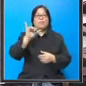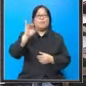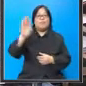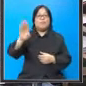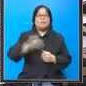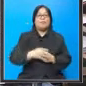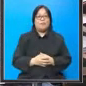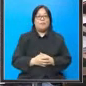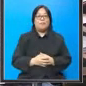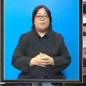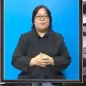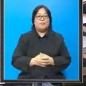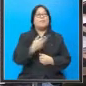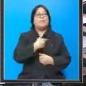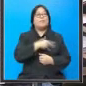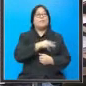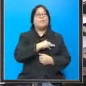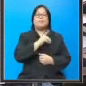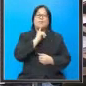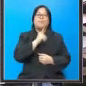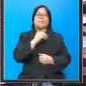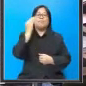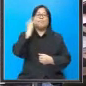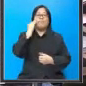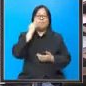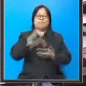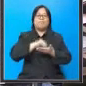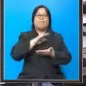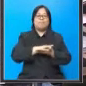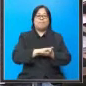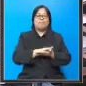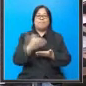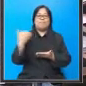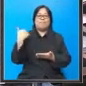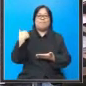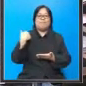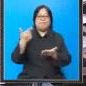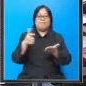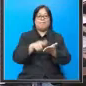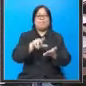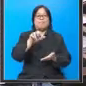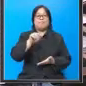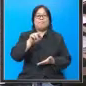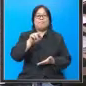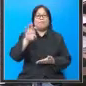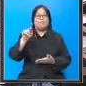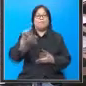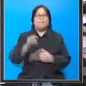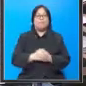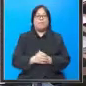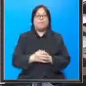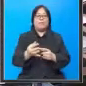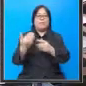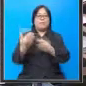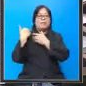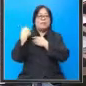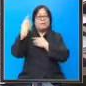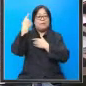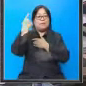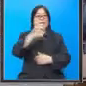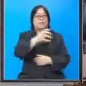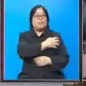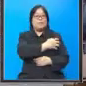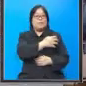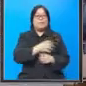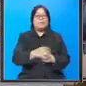promote Hai kebencian sebelum kami maklum tentang teguran laporan OJT bertanggungjawab bagi muat